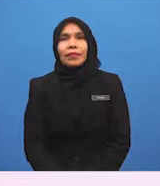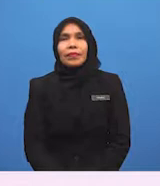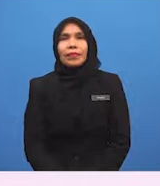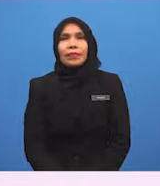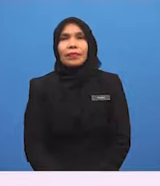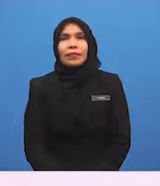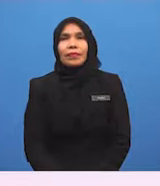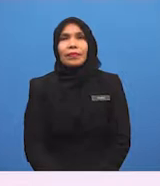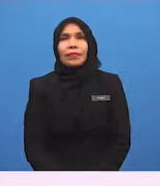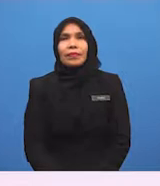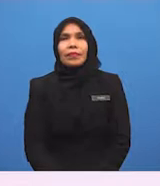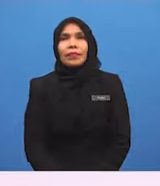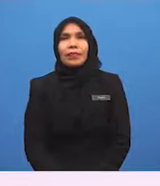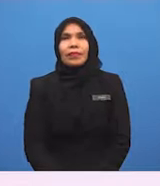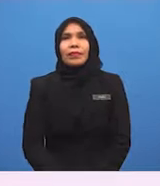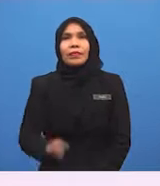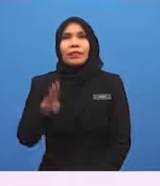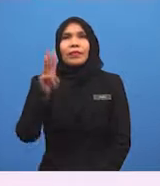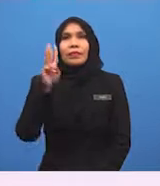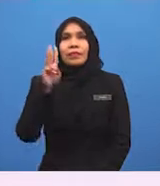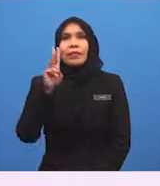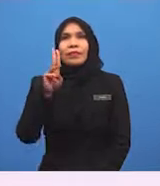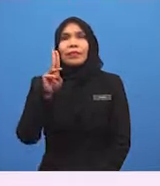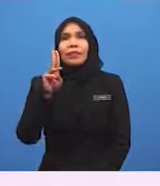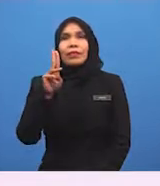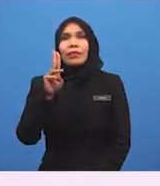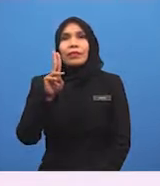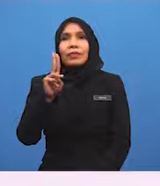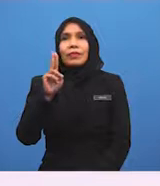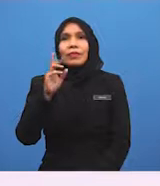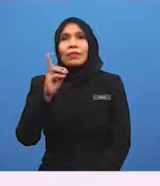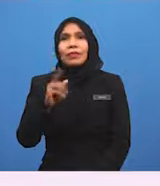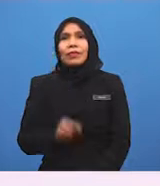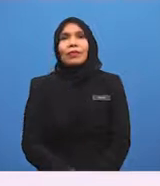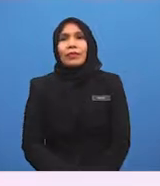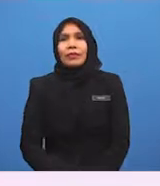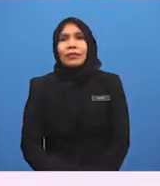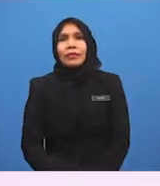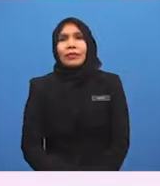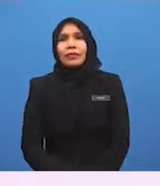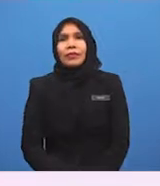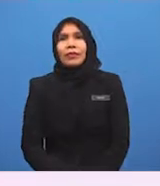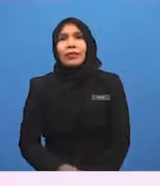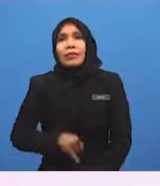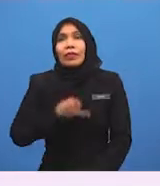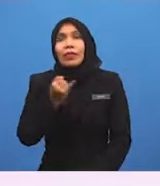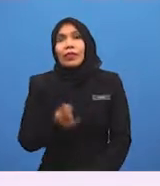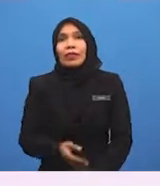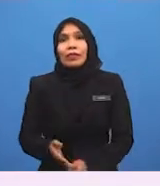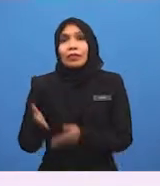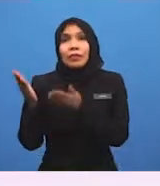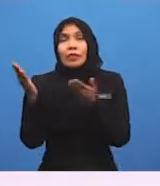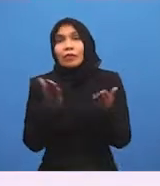Wood sekeluarga ingin mengadakan majlis sambutan hari kelahiran ayahnya. Wood ingin menjemput jiran